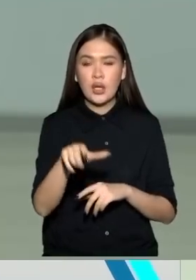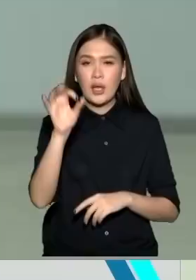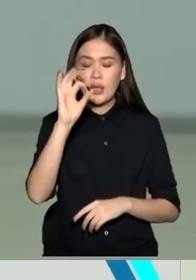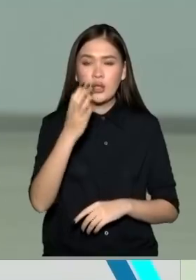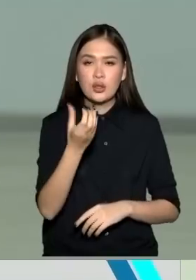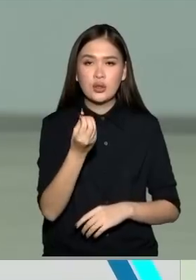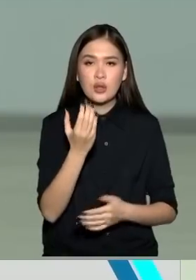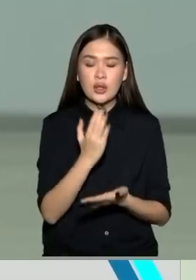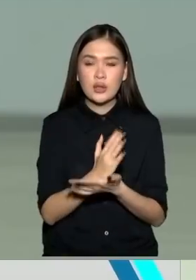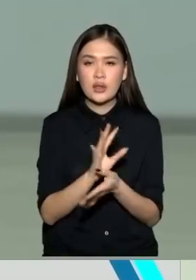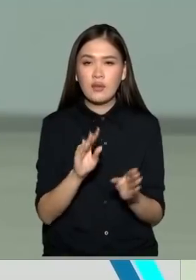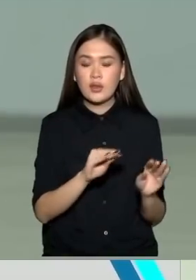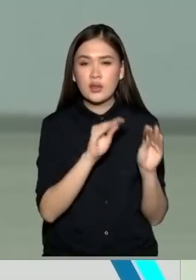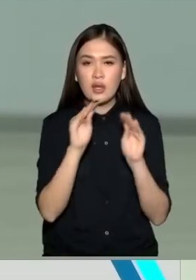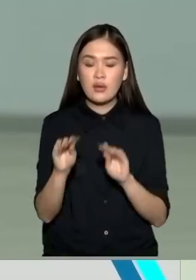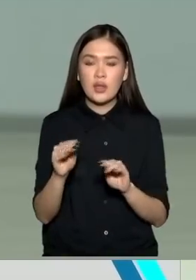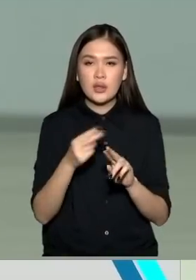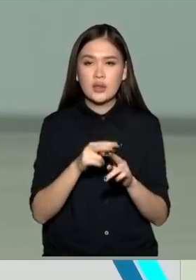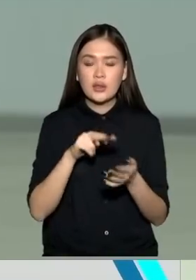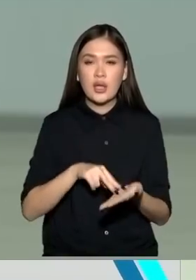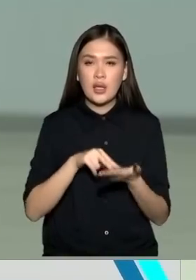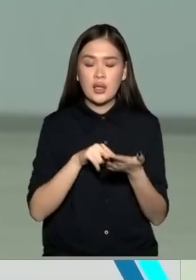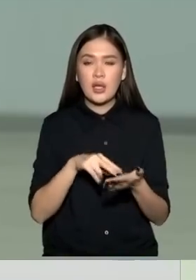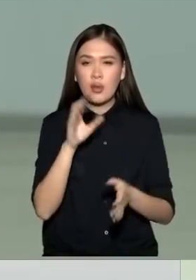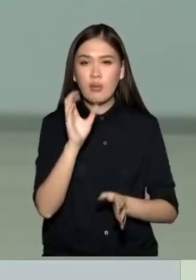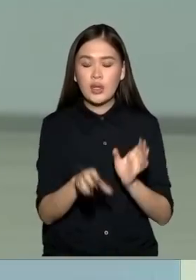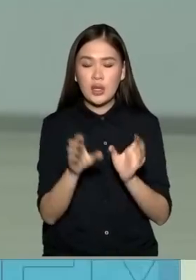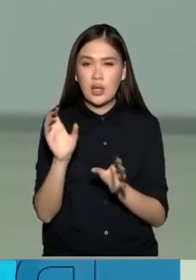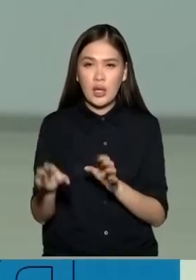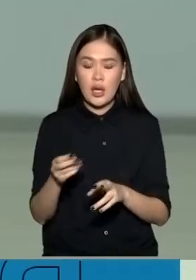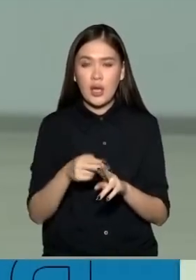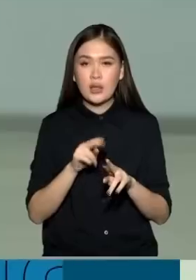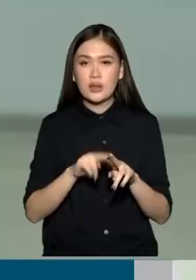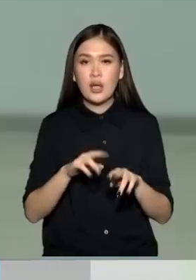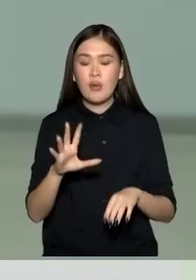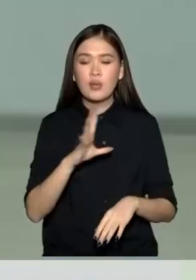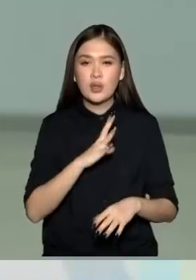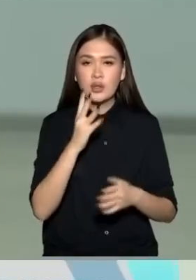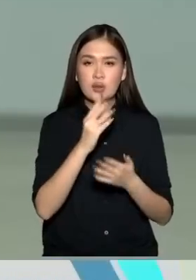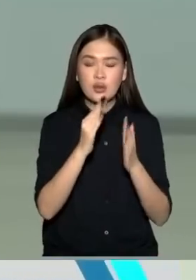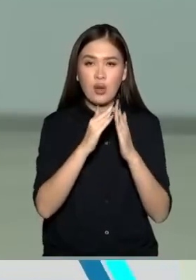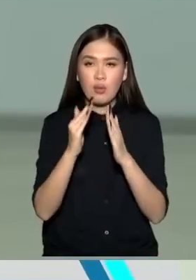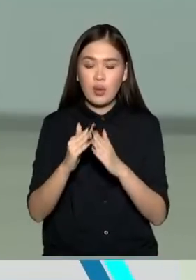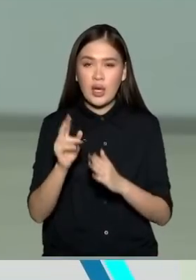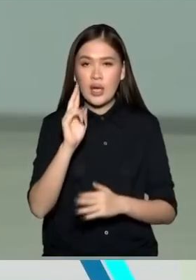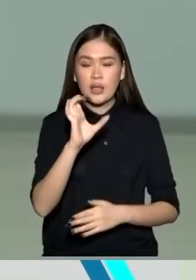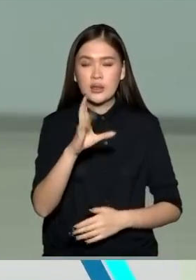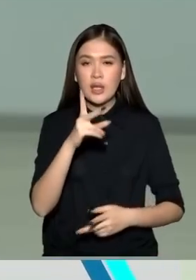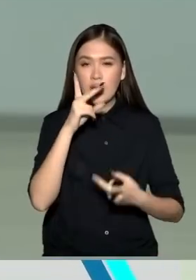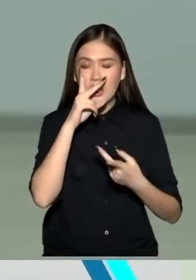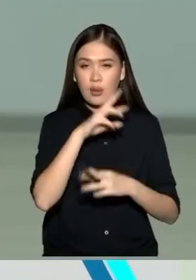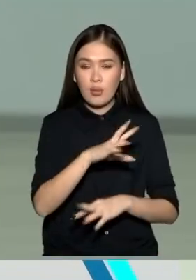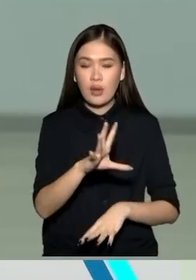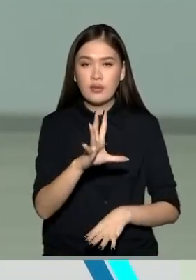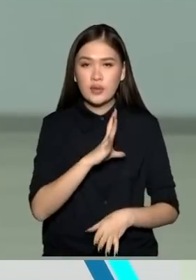сейчас восстанавливаются старики и батареи К сожалению в некоторых домах КСК неправильно произвели